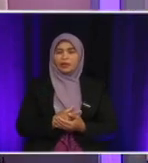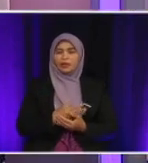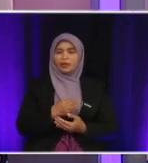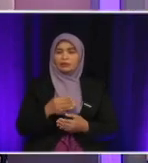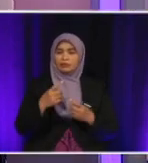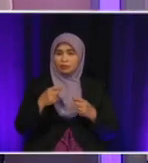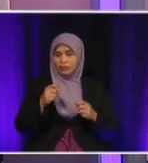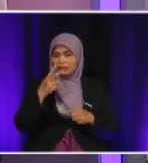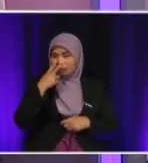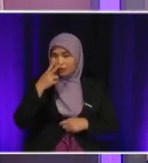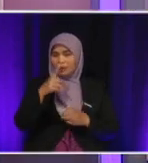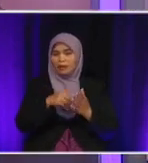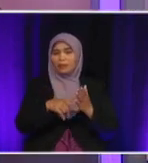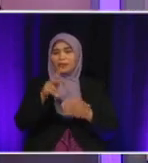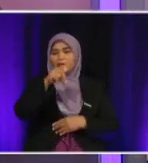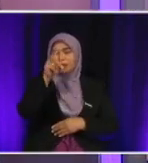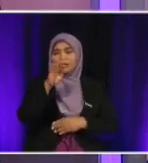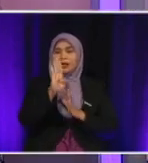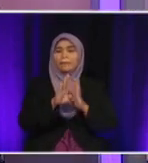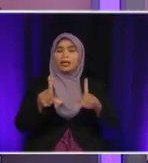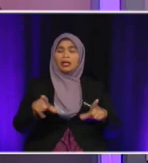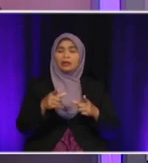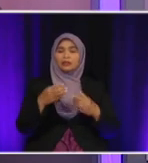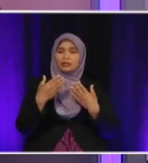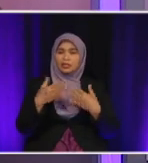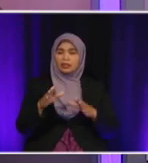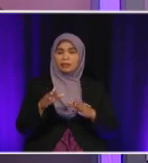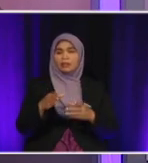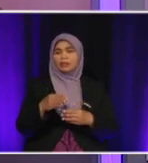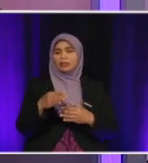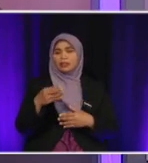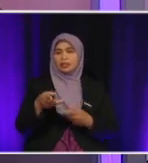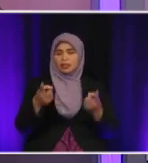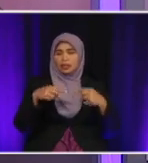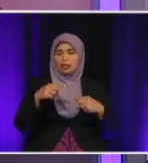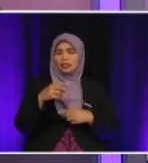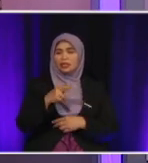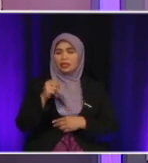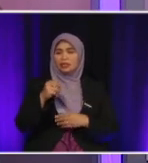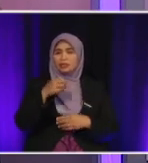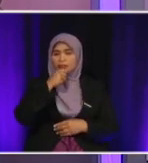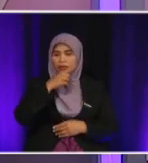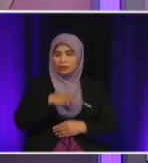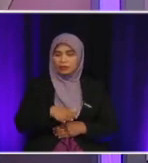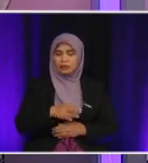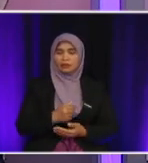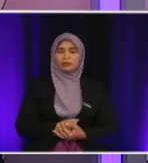apakah yang berlaku selepas kedatangan Rasulullah Shallallahu Alaihi Wasallam